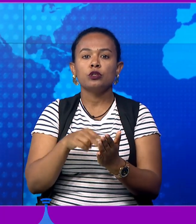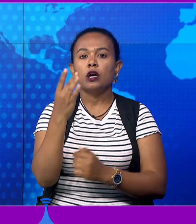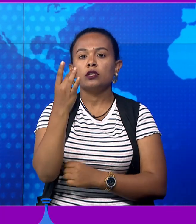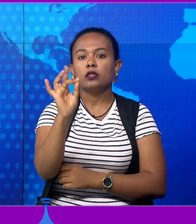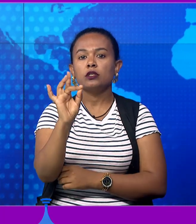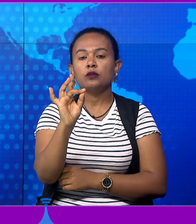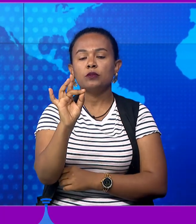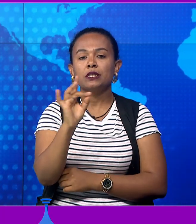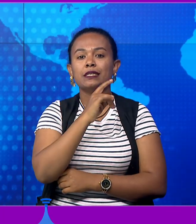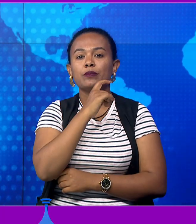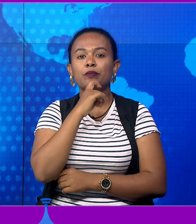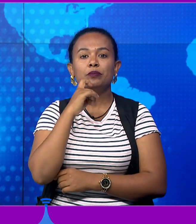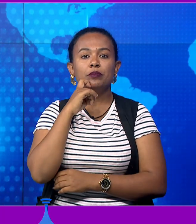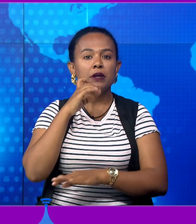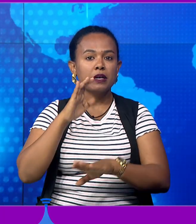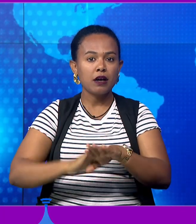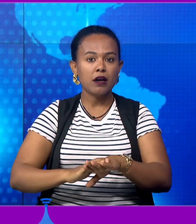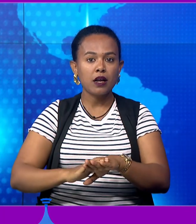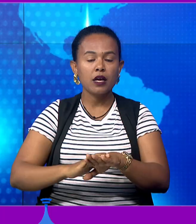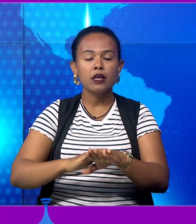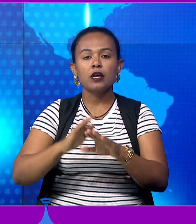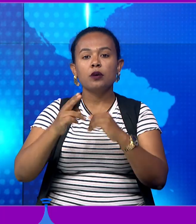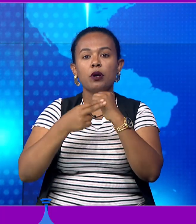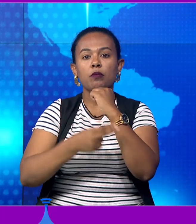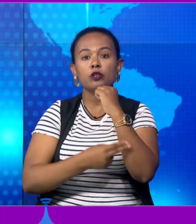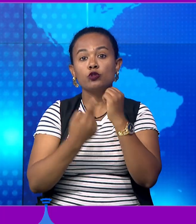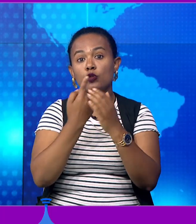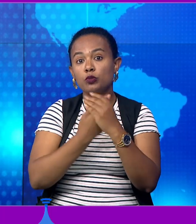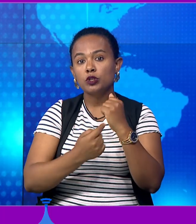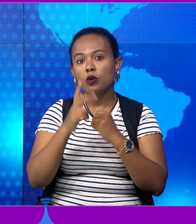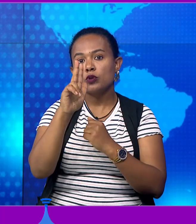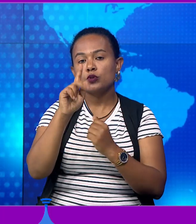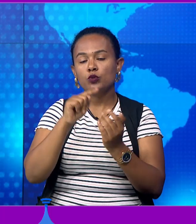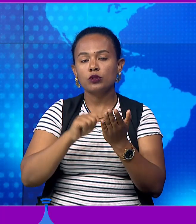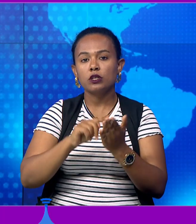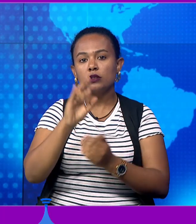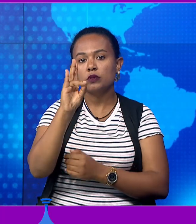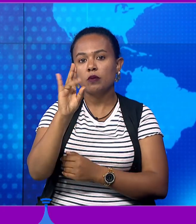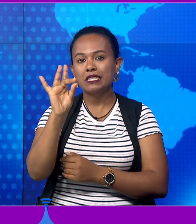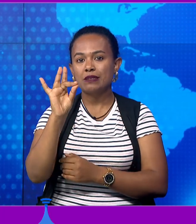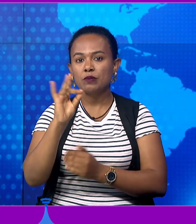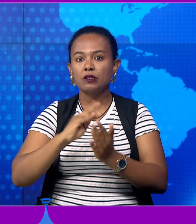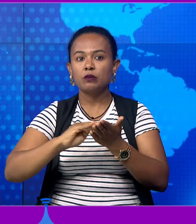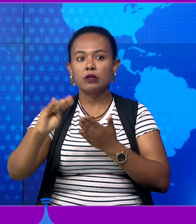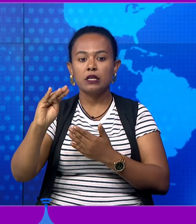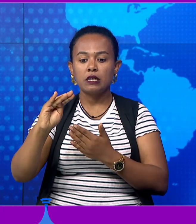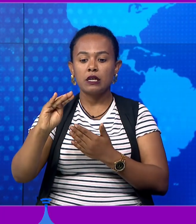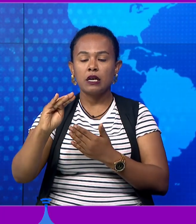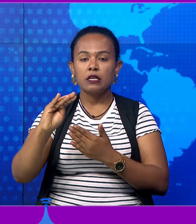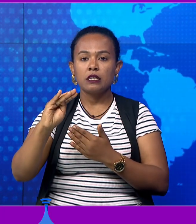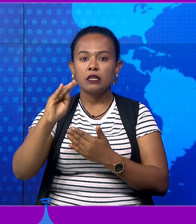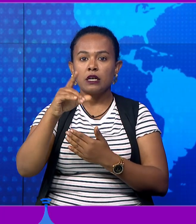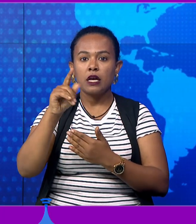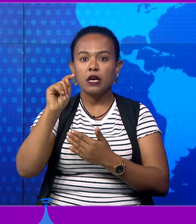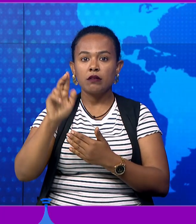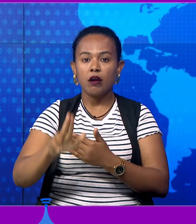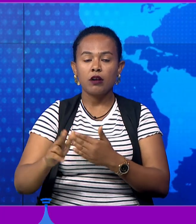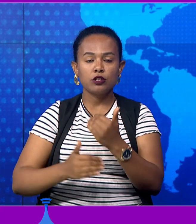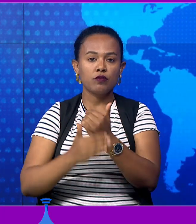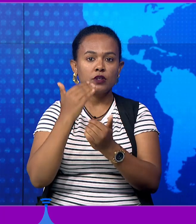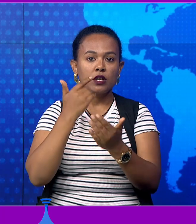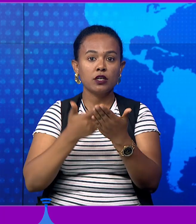በ2018 በጋ ወቅት ደግሞ በመስኖ ብቻ ወደ 3.78 ሚሊዮን ሄክታር ሸፍነናል።